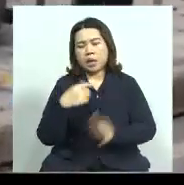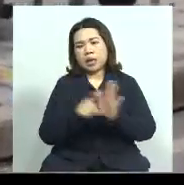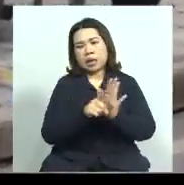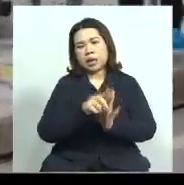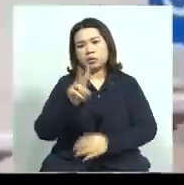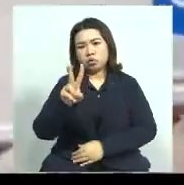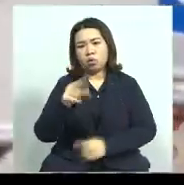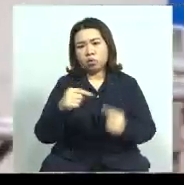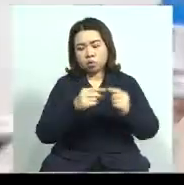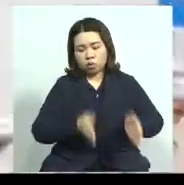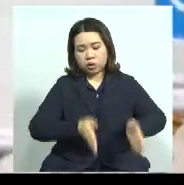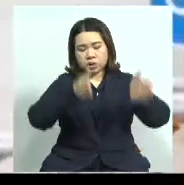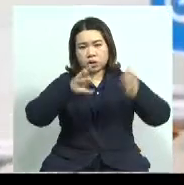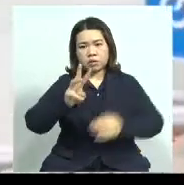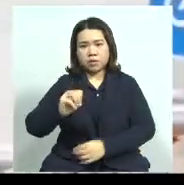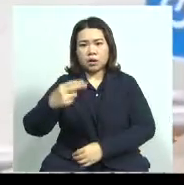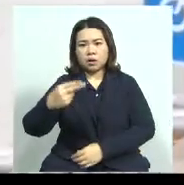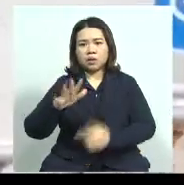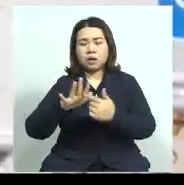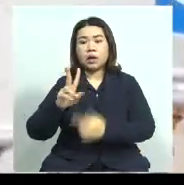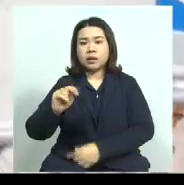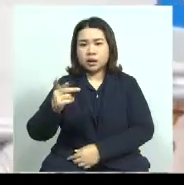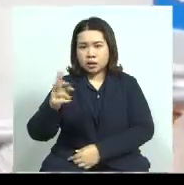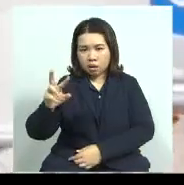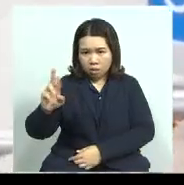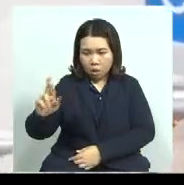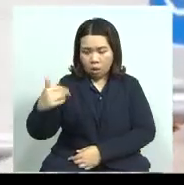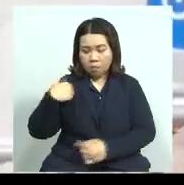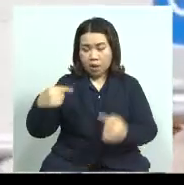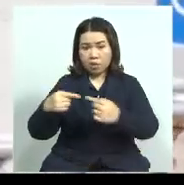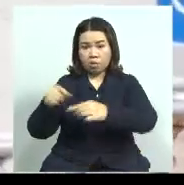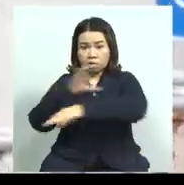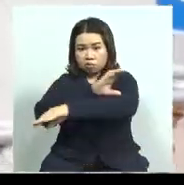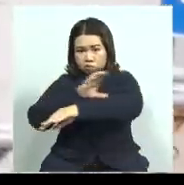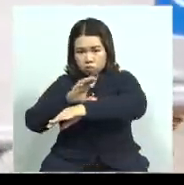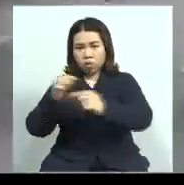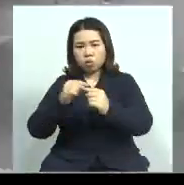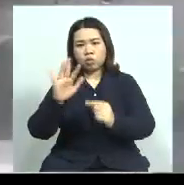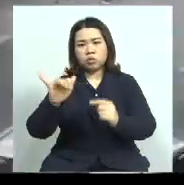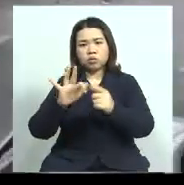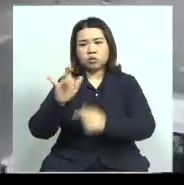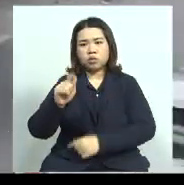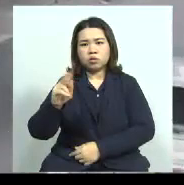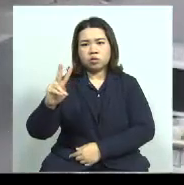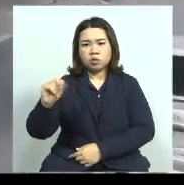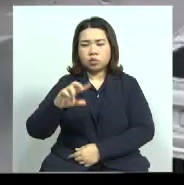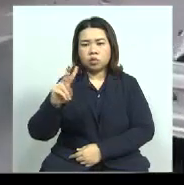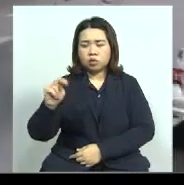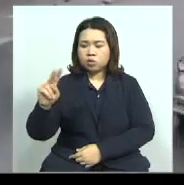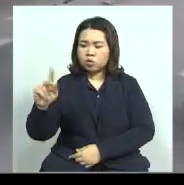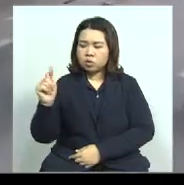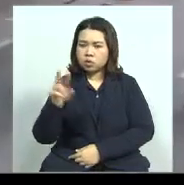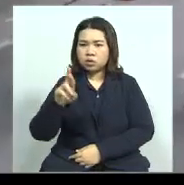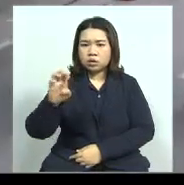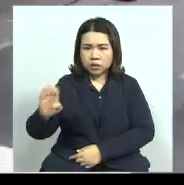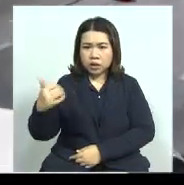คะที่หน้าตึกมหานครและริมถนนใต้รถไฟฟ้า BTS ช่องนนทรีเบื้องต้นเจ้าหน้าที่ EOD เ